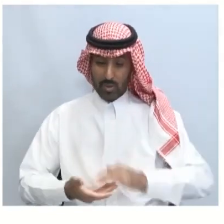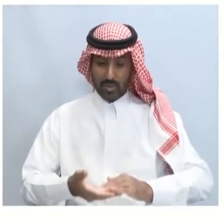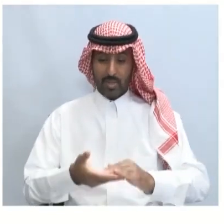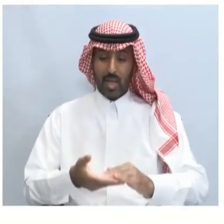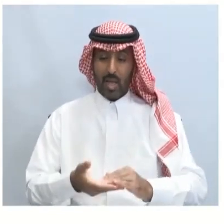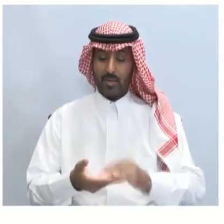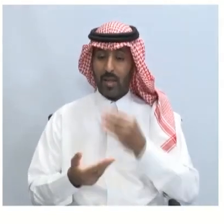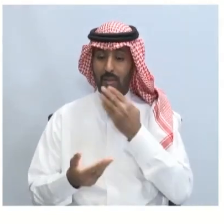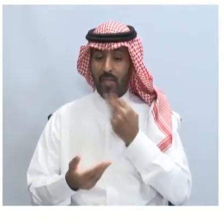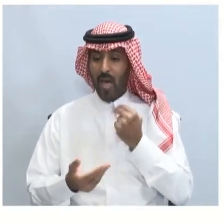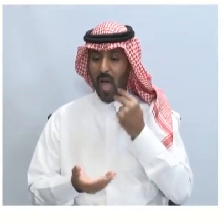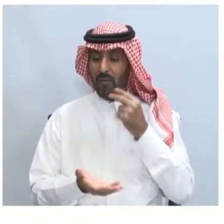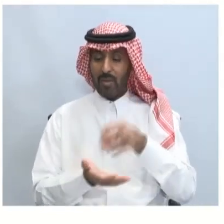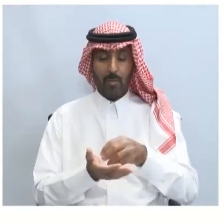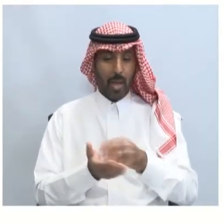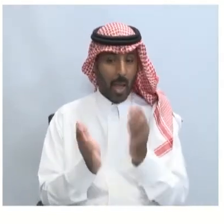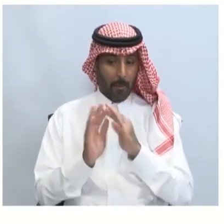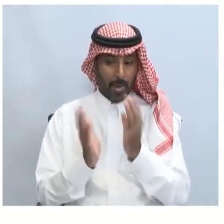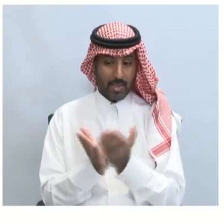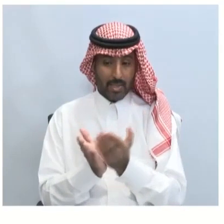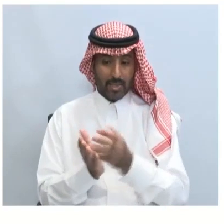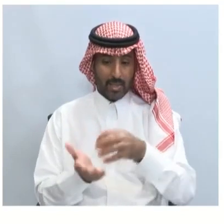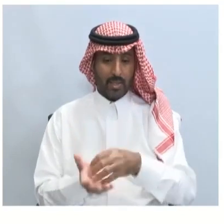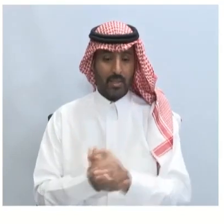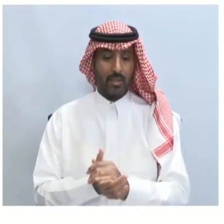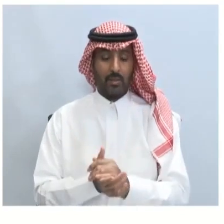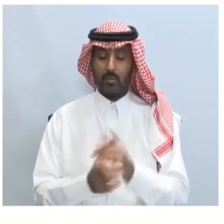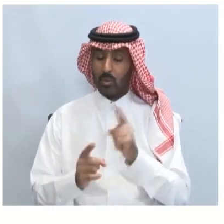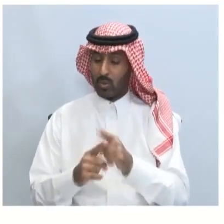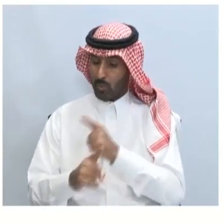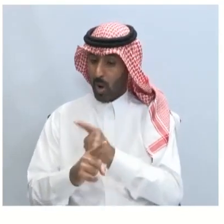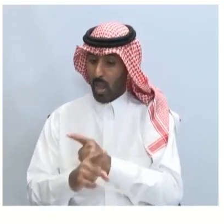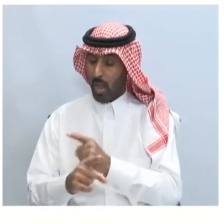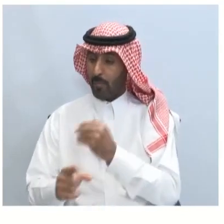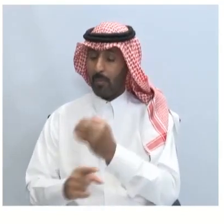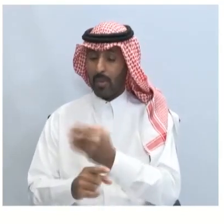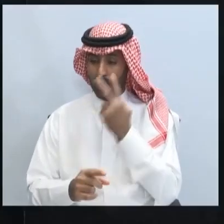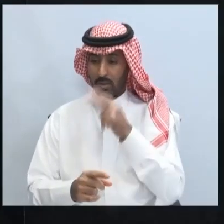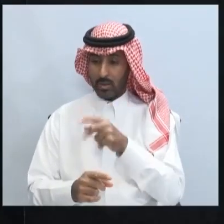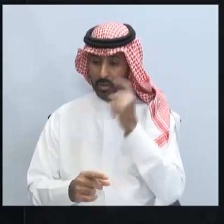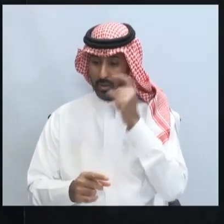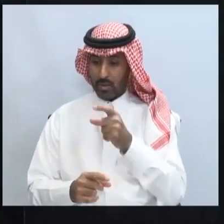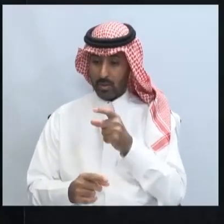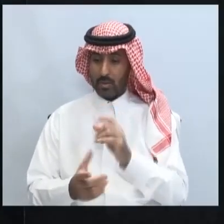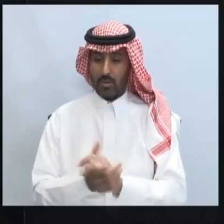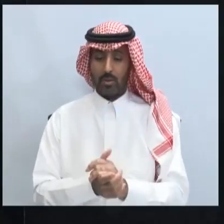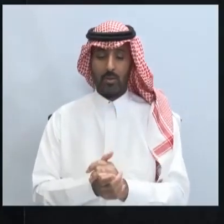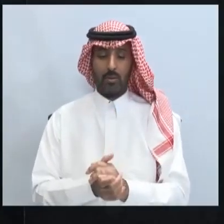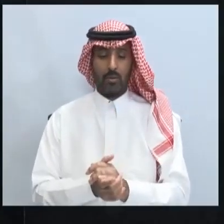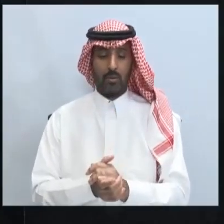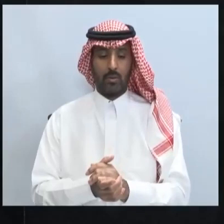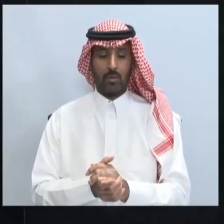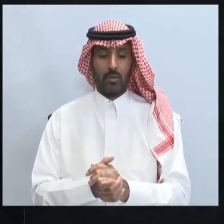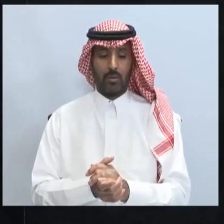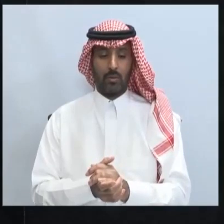اقوم بحمله للنظافه في مدرسي توجيه معلمكم او معلمتكم تقومون بهذه الحمله